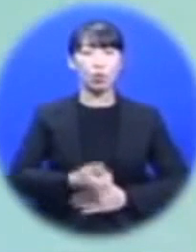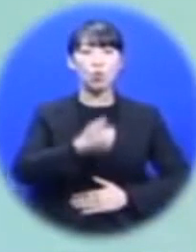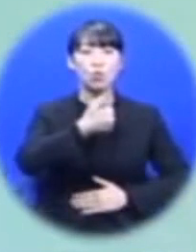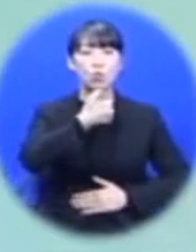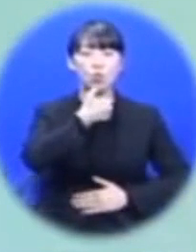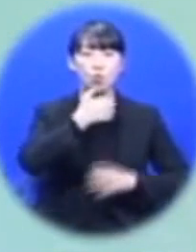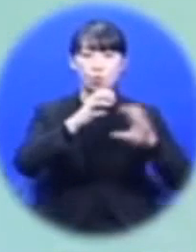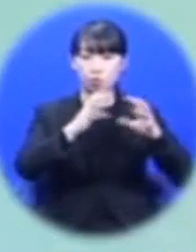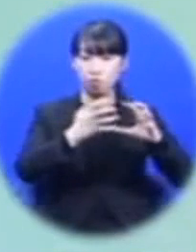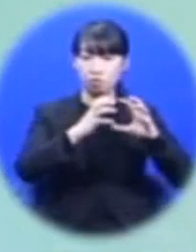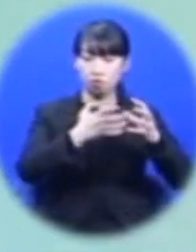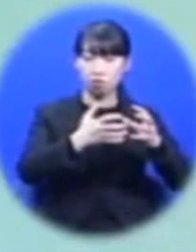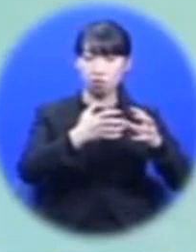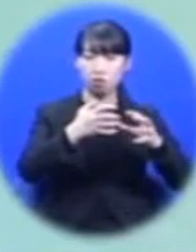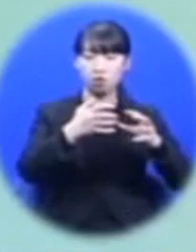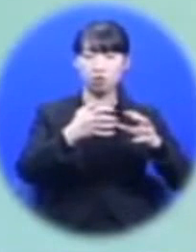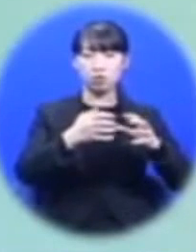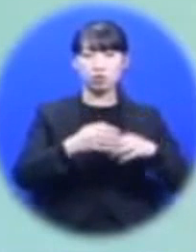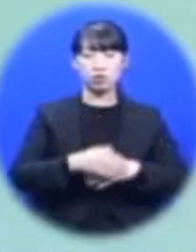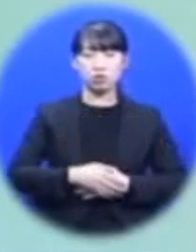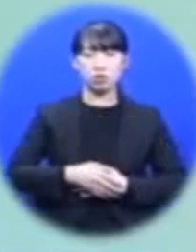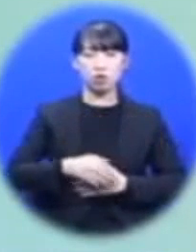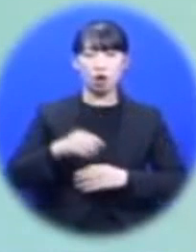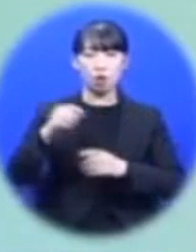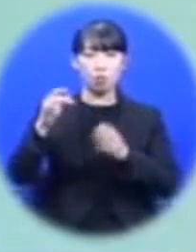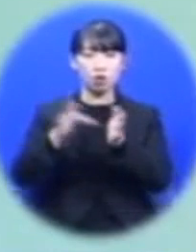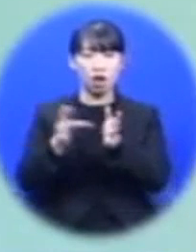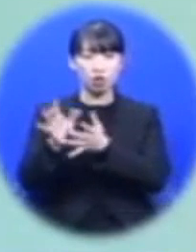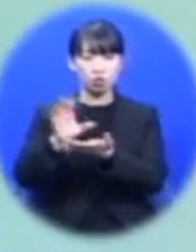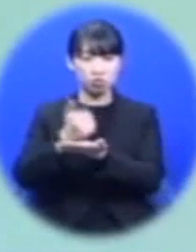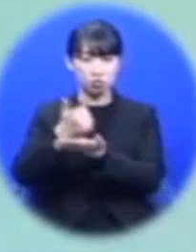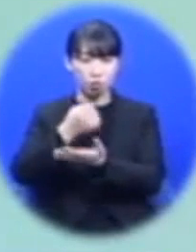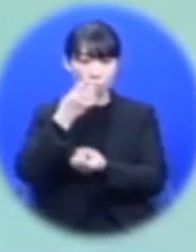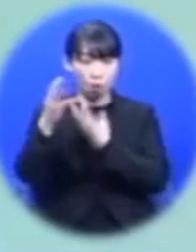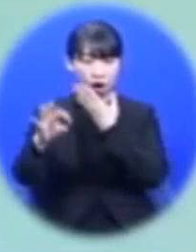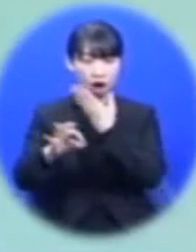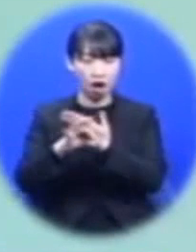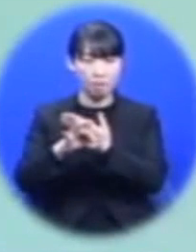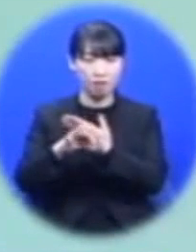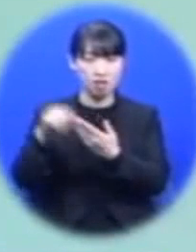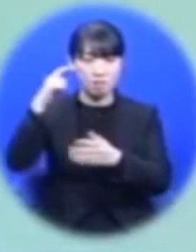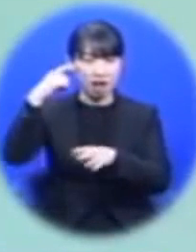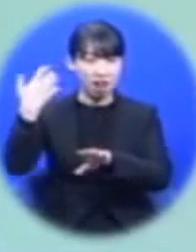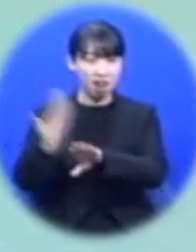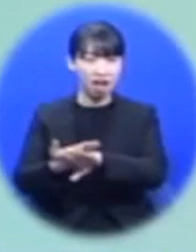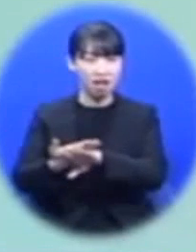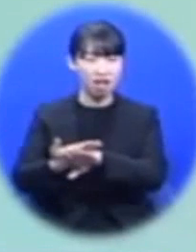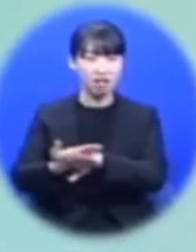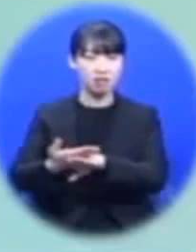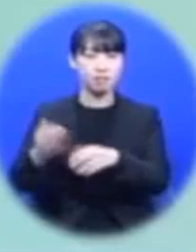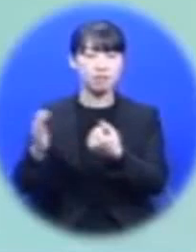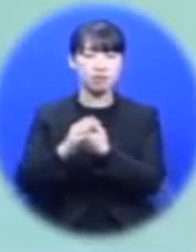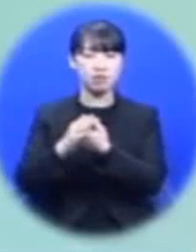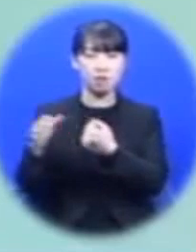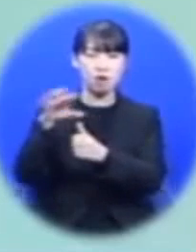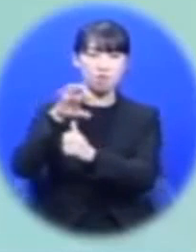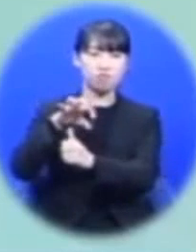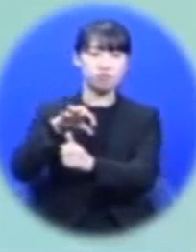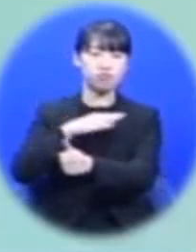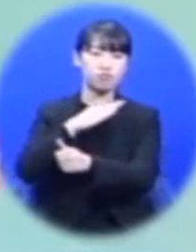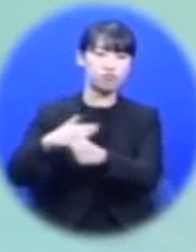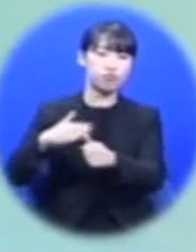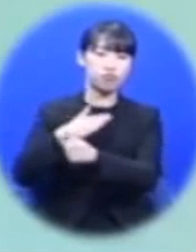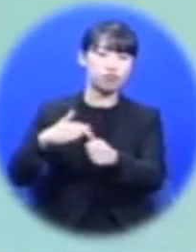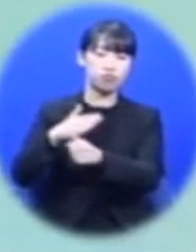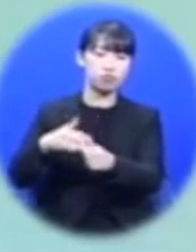정권은 무자비하게 핍박하고 죽였습니다 왜 반란 자들이니 시저 가이사 외에